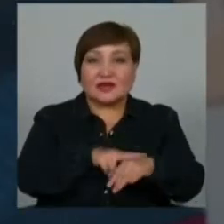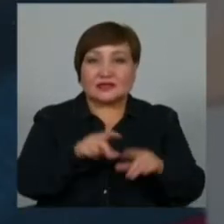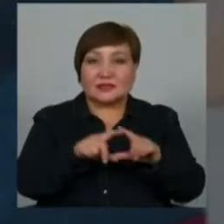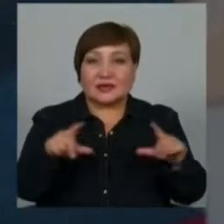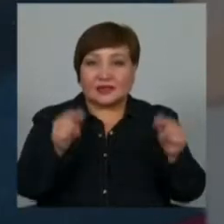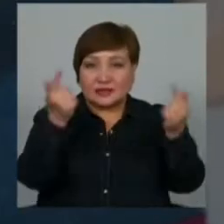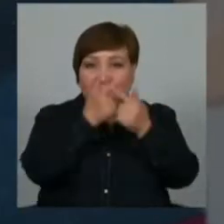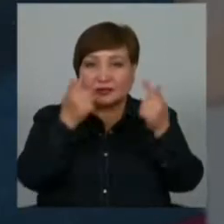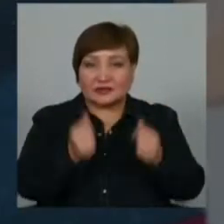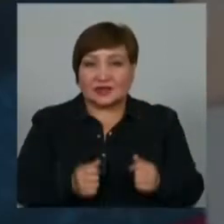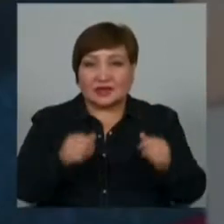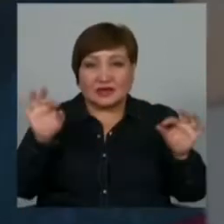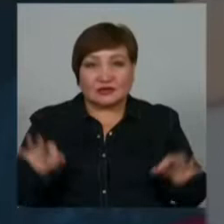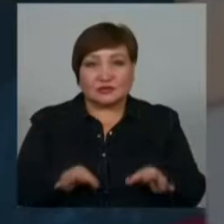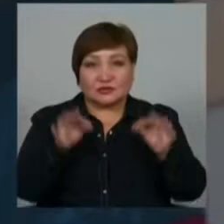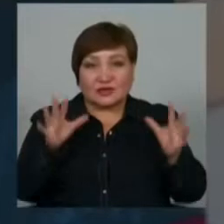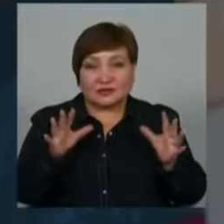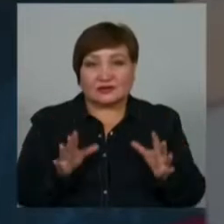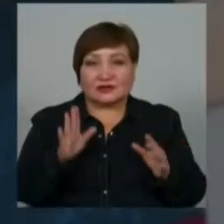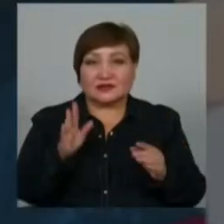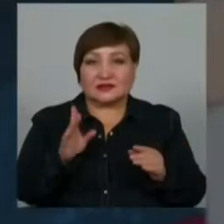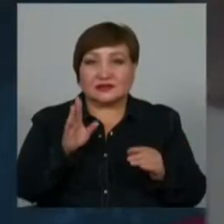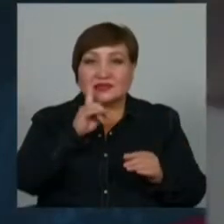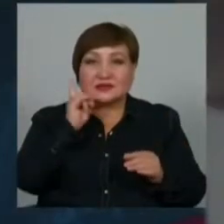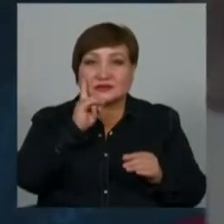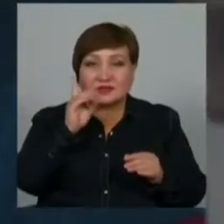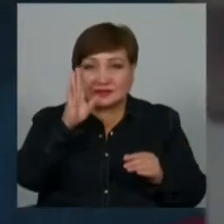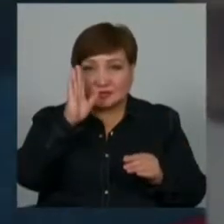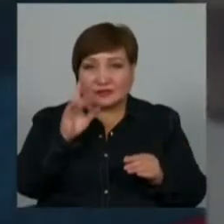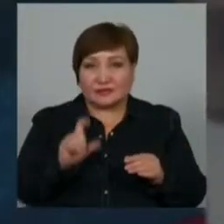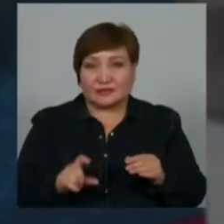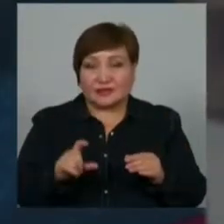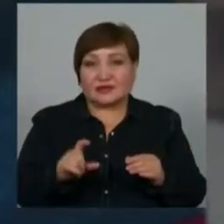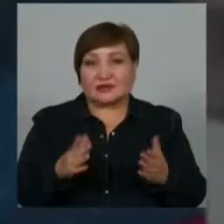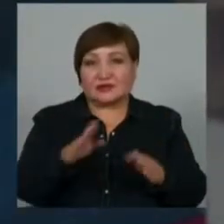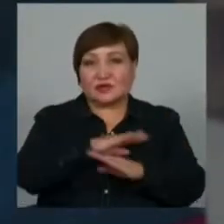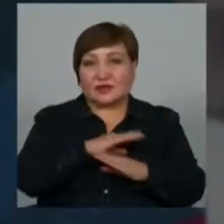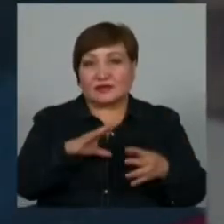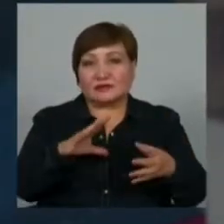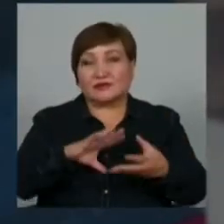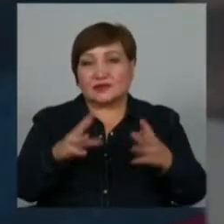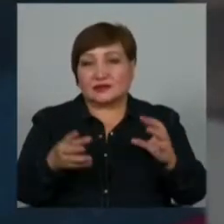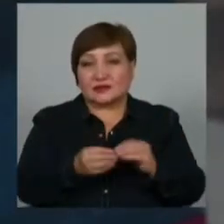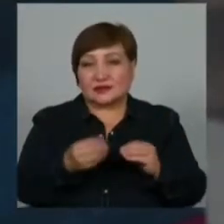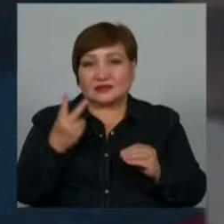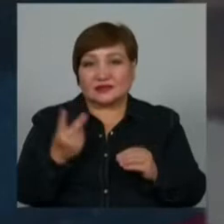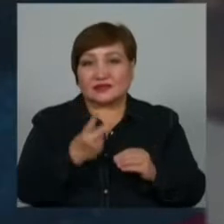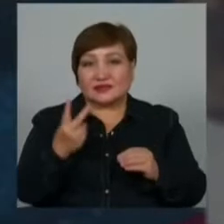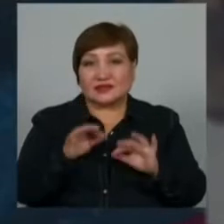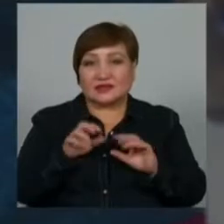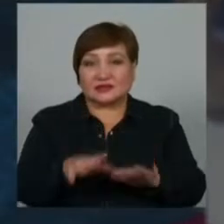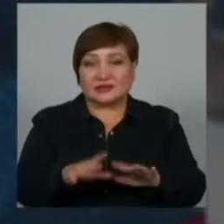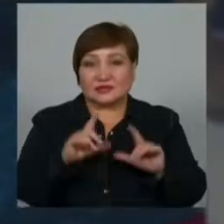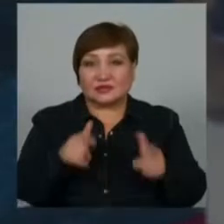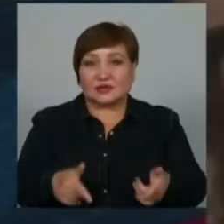абайсызда жас баланың өліміне әкеп соқты деген себеппен бір емес, екі бап бойынша істер келіп жатыр. Ал бір күннен